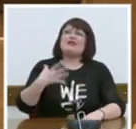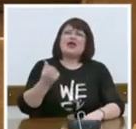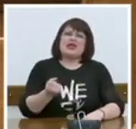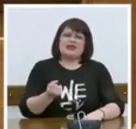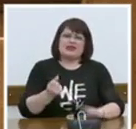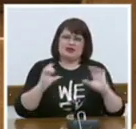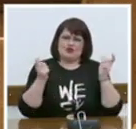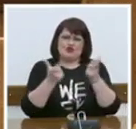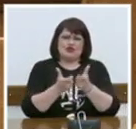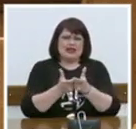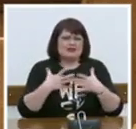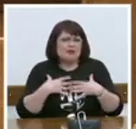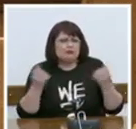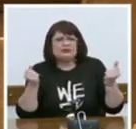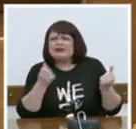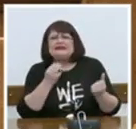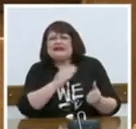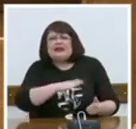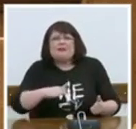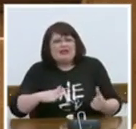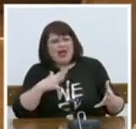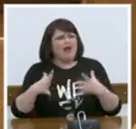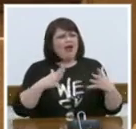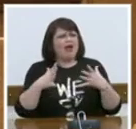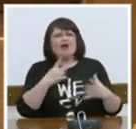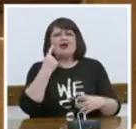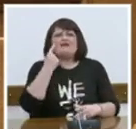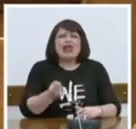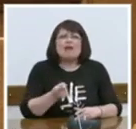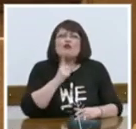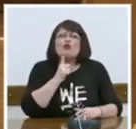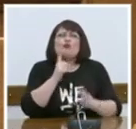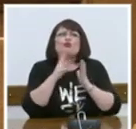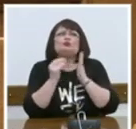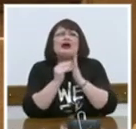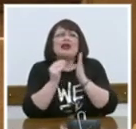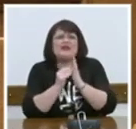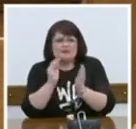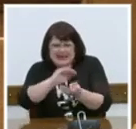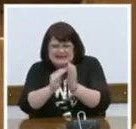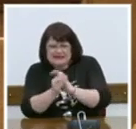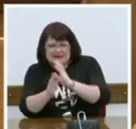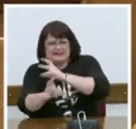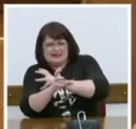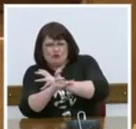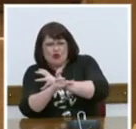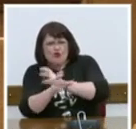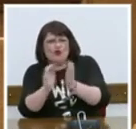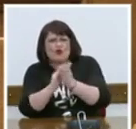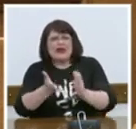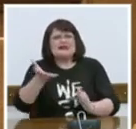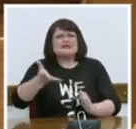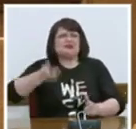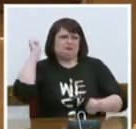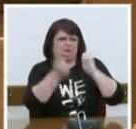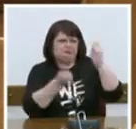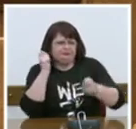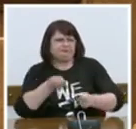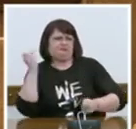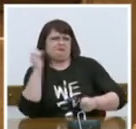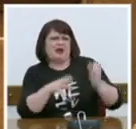εξαγριώνει τα παιδιά σήμερα, ώστε να βλέπουμε φαινόμενο όπως συμμορίες ανηλίκων και βιοπραγίες